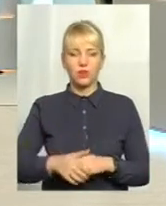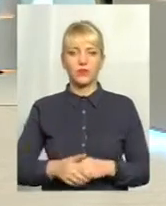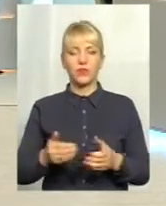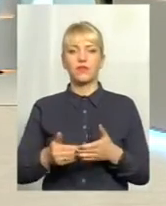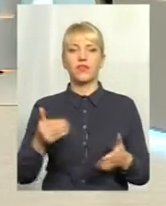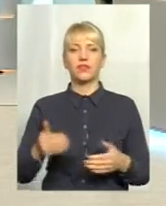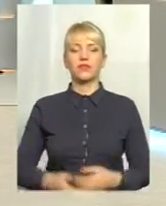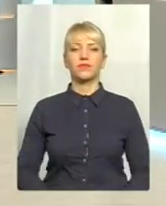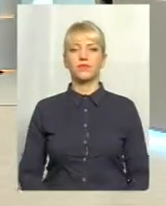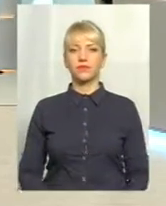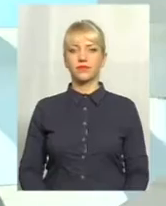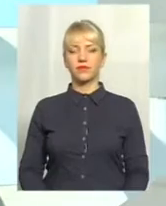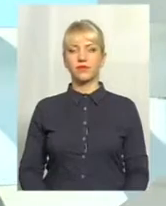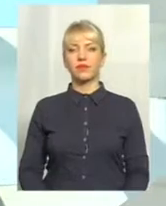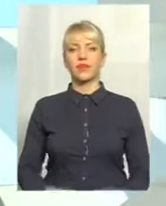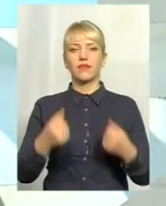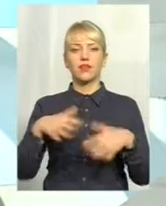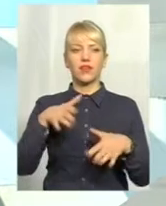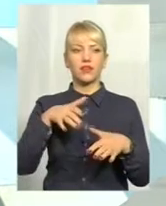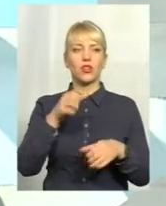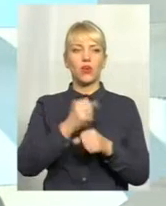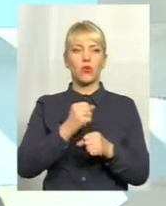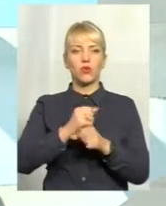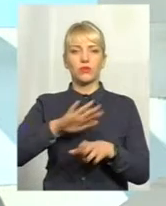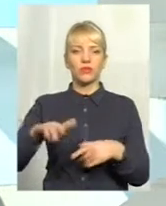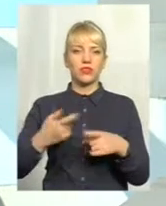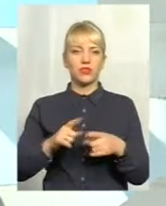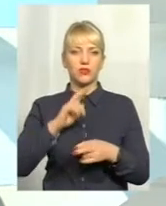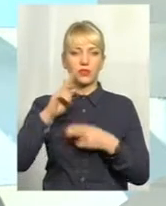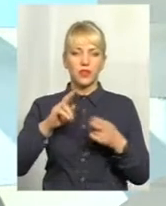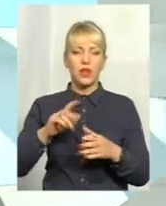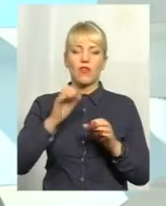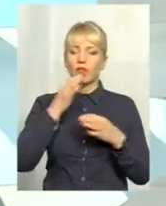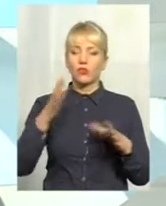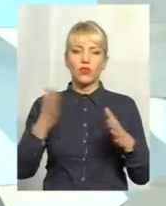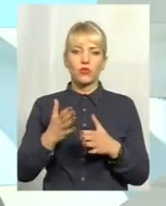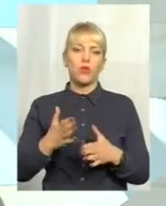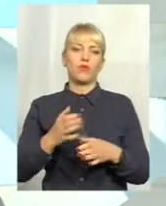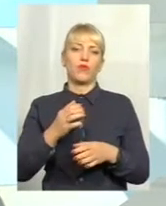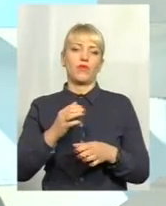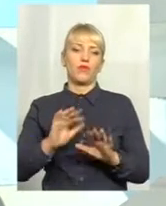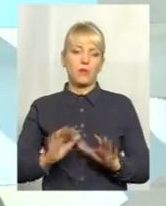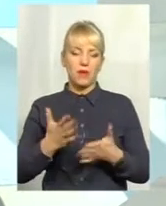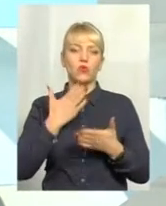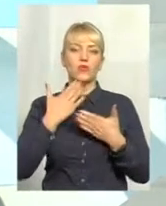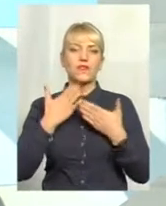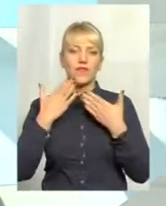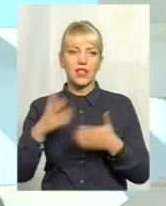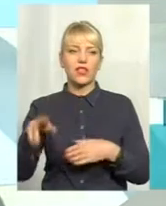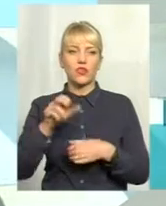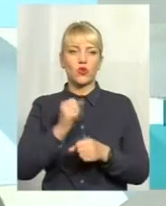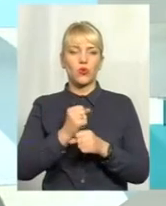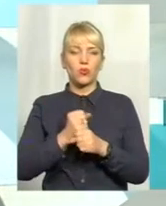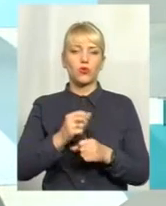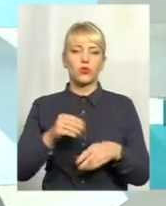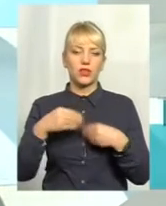від, ну, по суті, втрати роботи потенційно? Ну, в будь-якому випадку звернення до роботодавця,